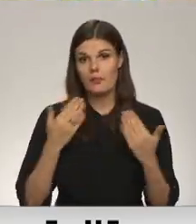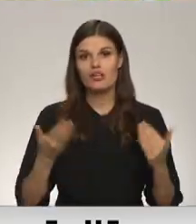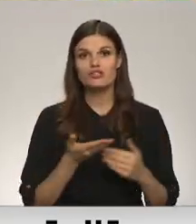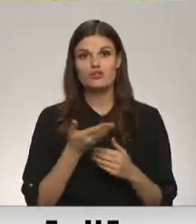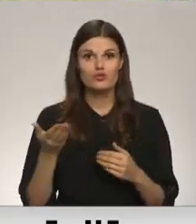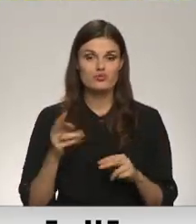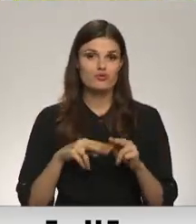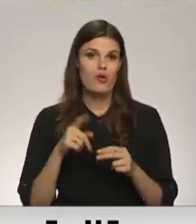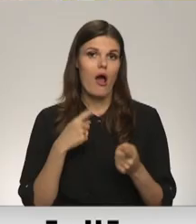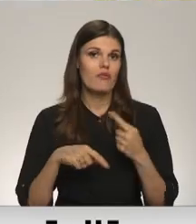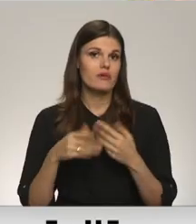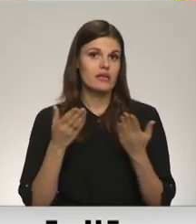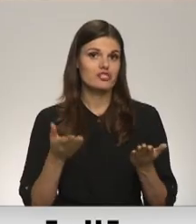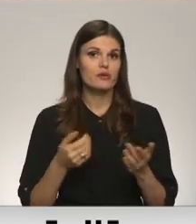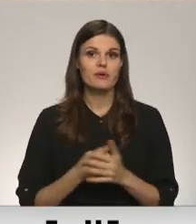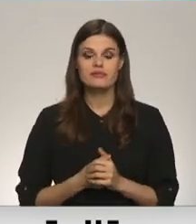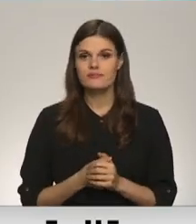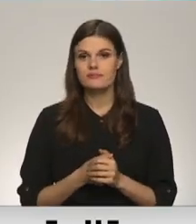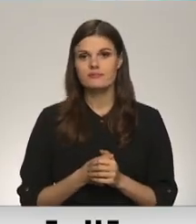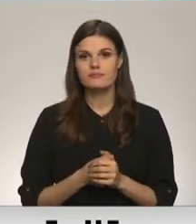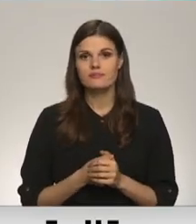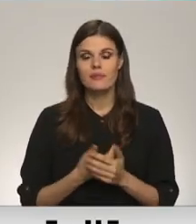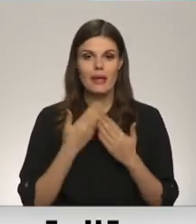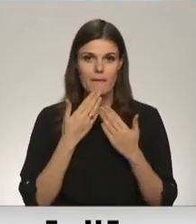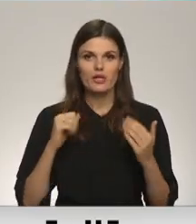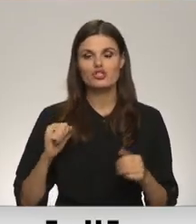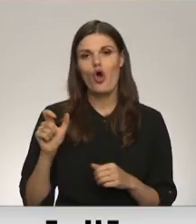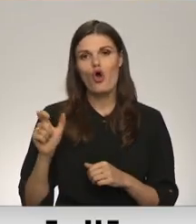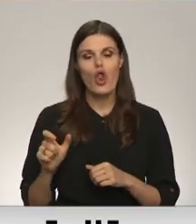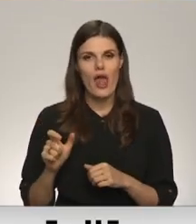paldies, un atgriežamies atpakaļ studijā. Paldies, tā bija kolēģe Ieva Strazdiņa.